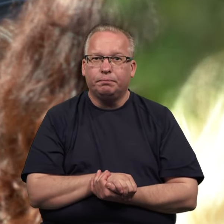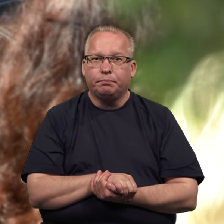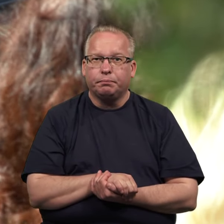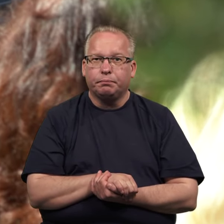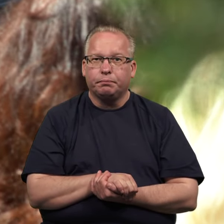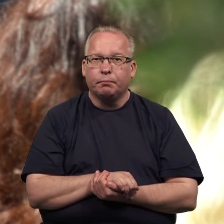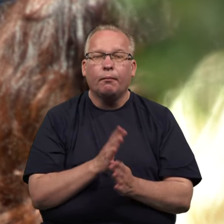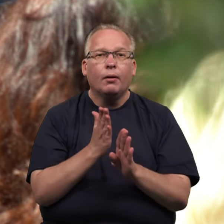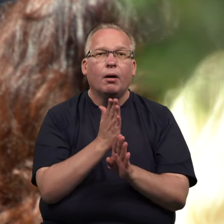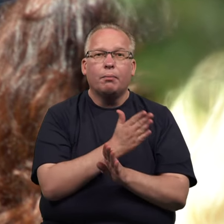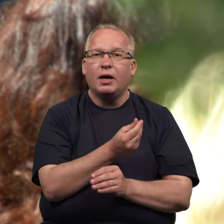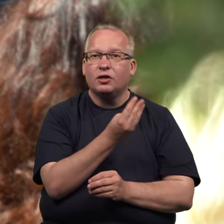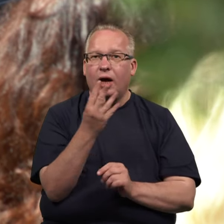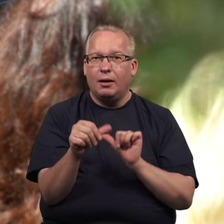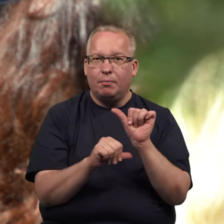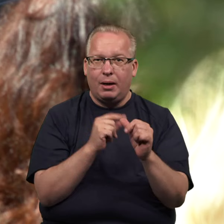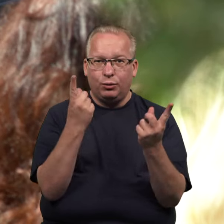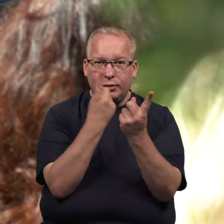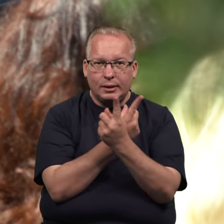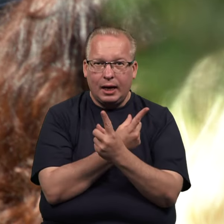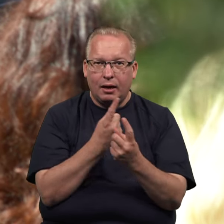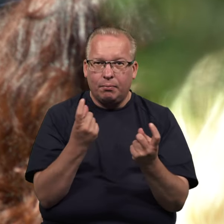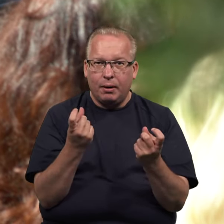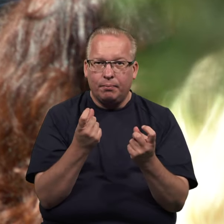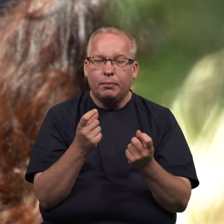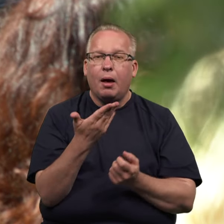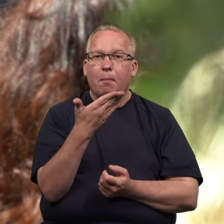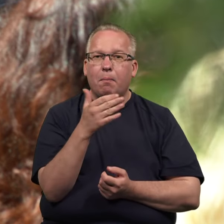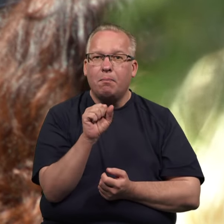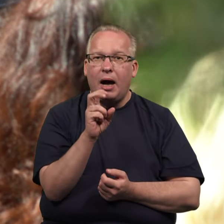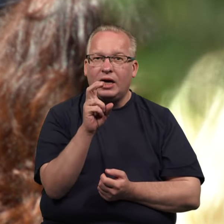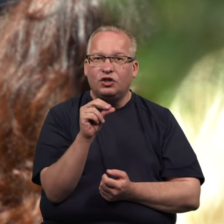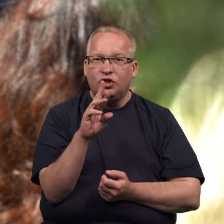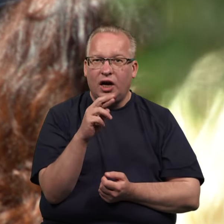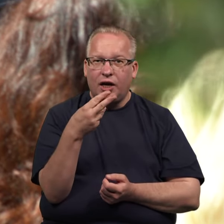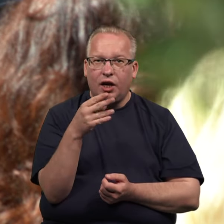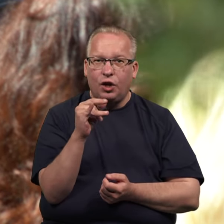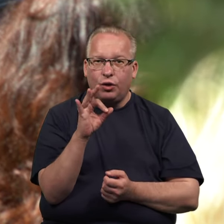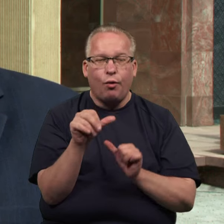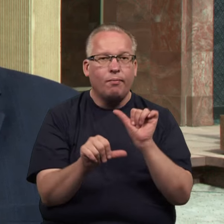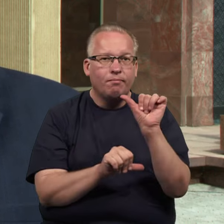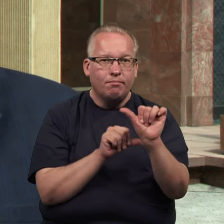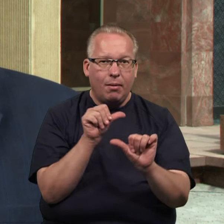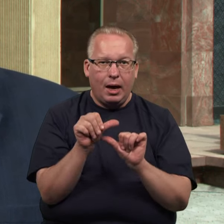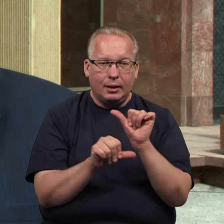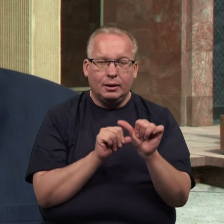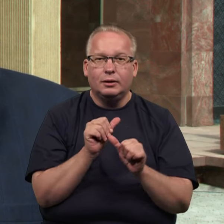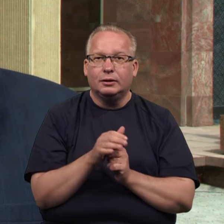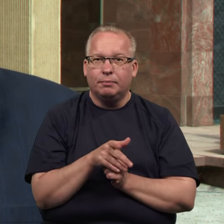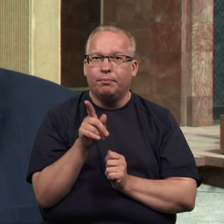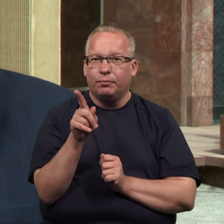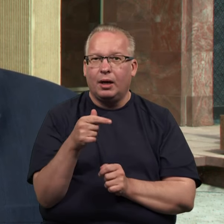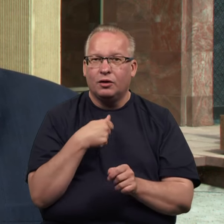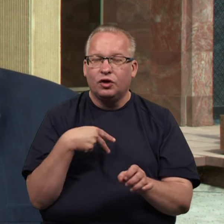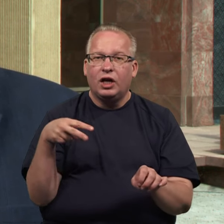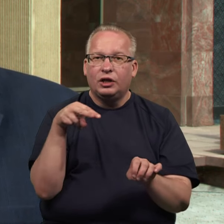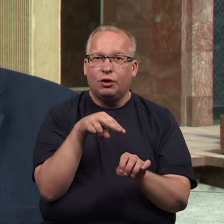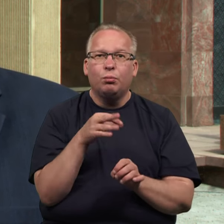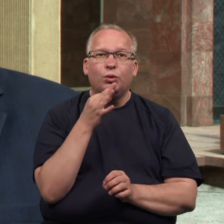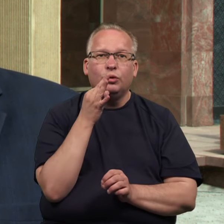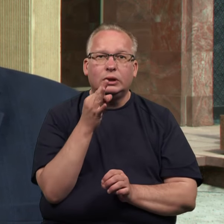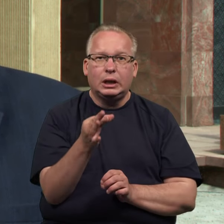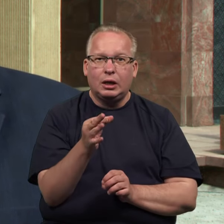keletą metų skelbėme Vytauto Mačernio metais tuos metus, tai aš tribūnai irgi